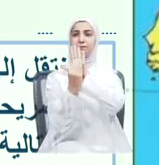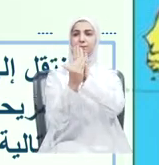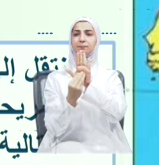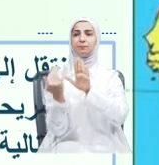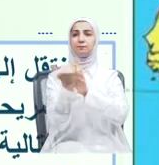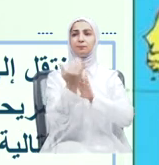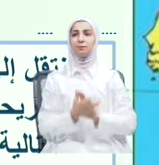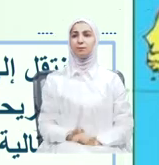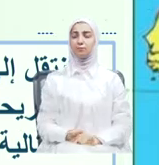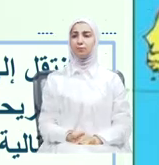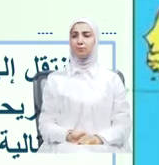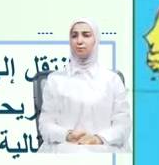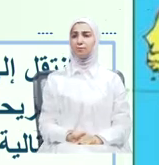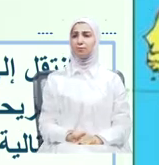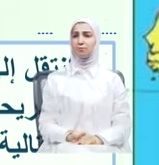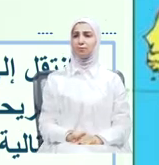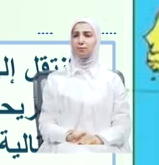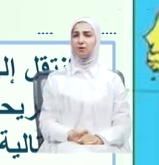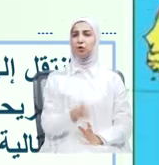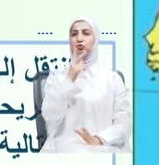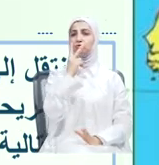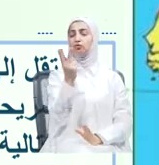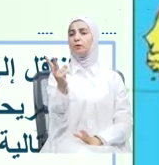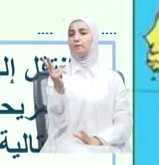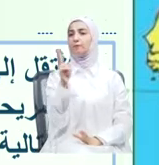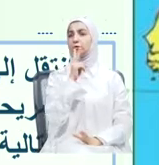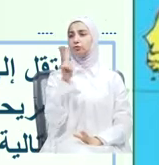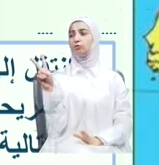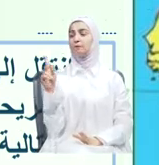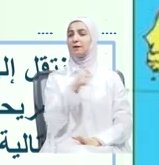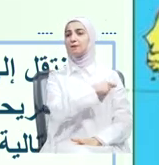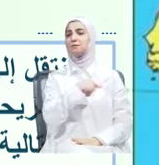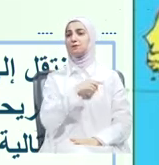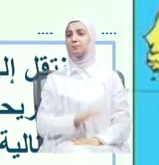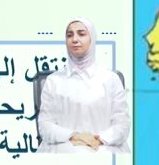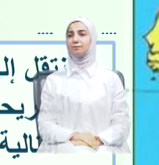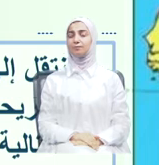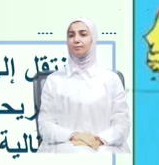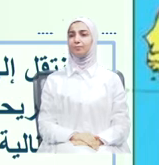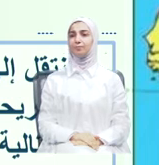اليازجي، محمد عبده، خير الدين باشا، محمد شكري الألوسي.